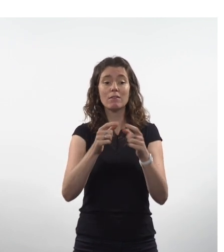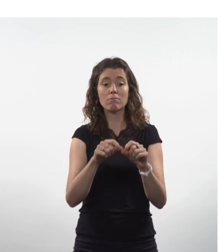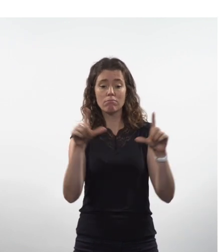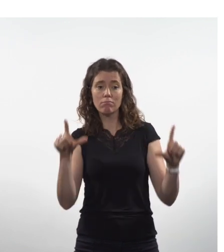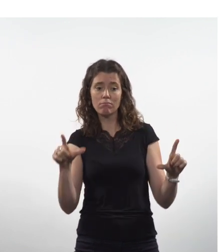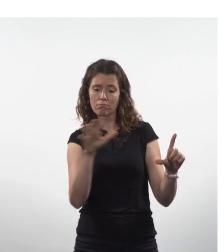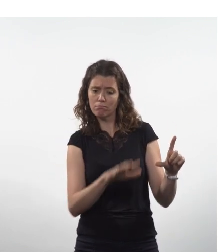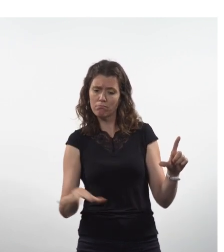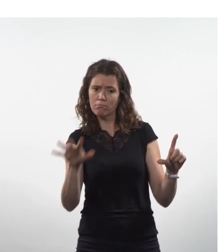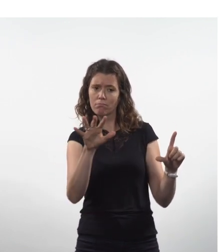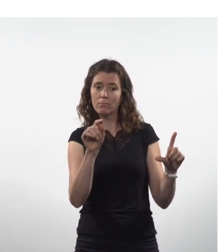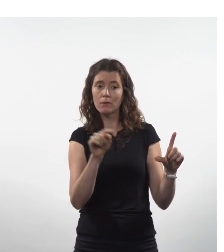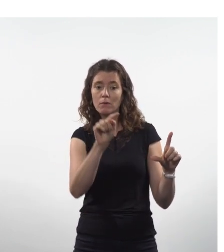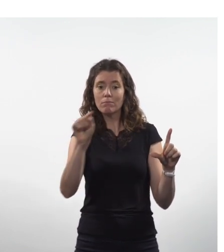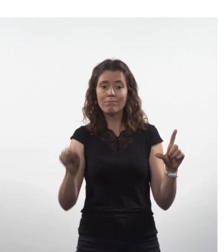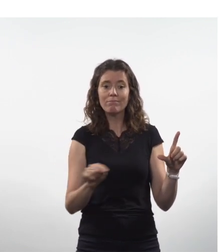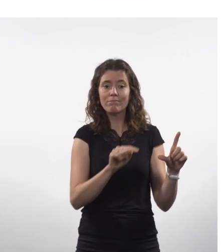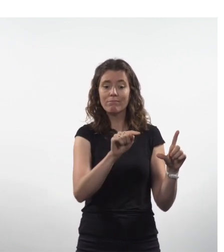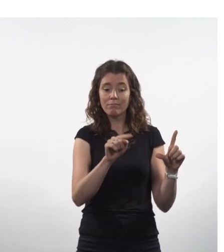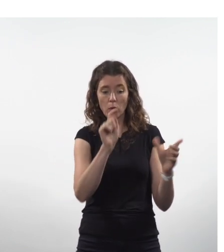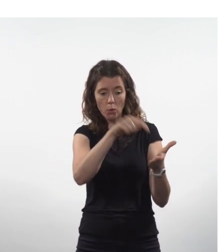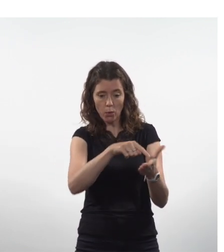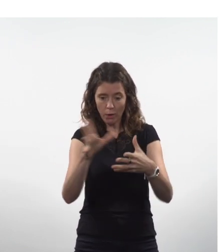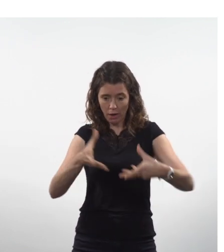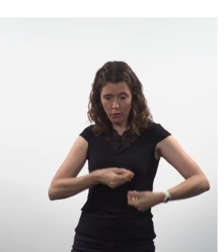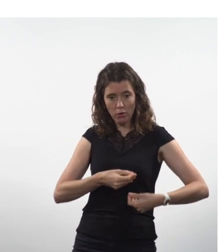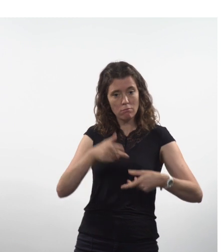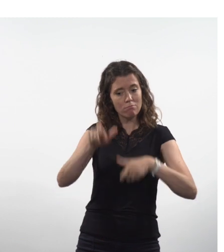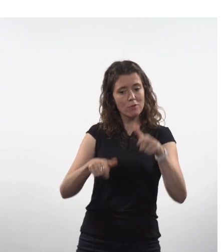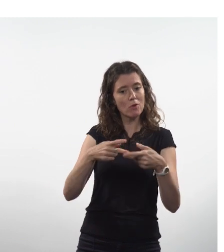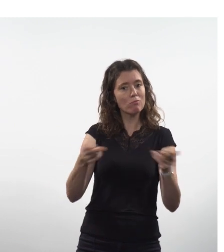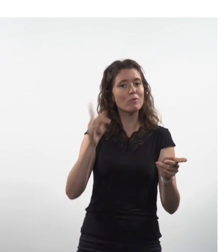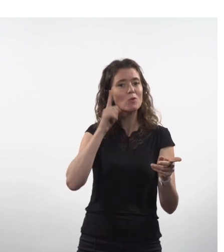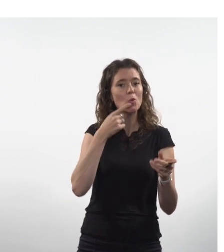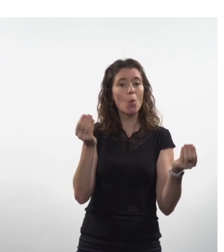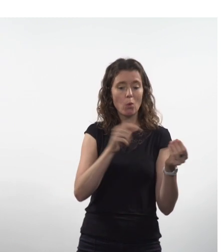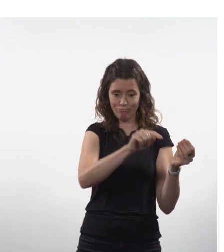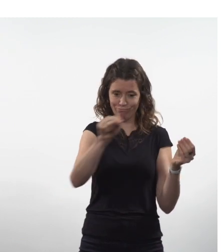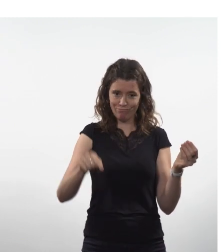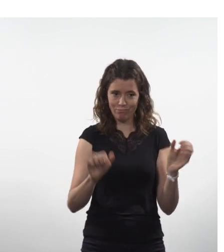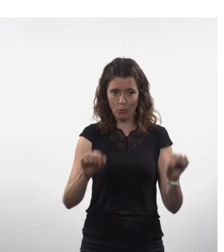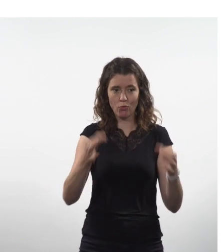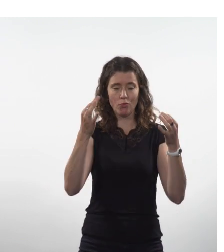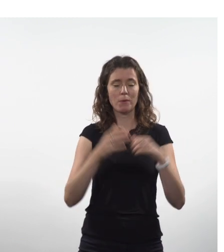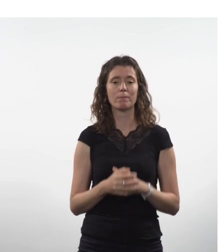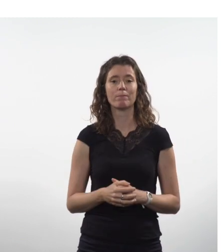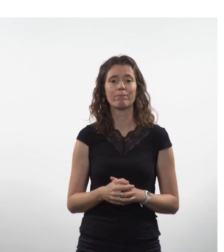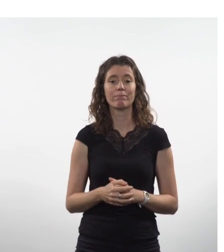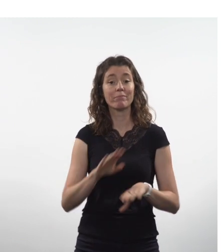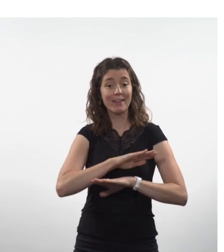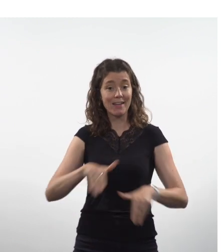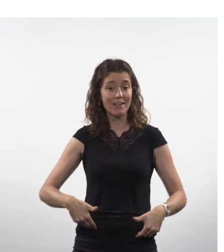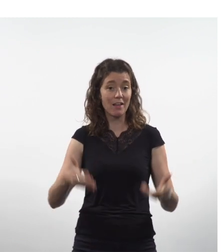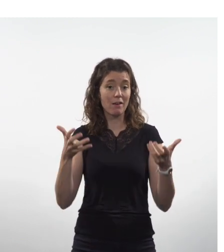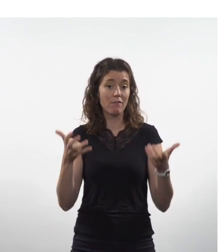toutes les ressources qui essaient accueillir le public pour les personnes sourdes et malentendantes. Voilà. Alors, je voulais terminer